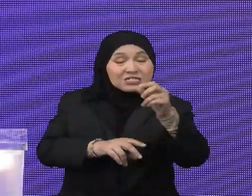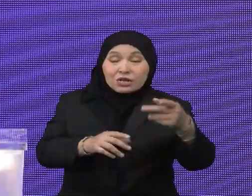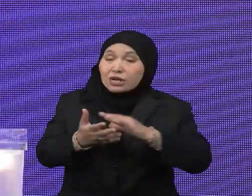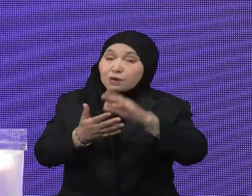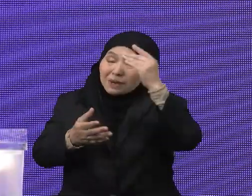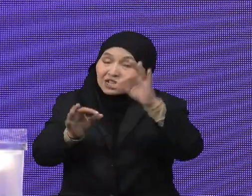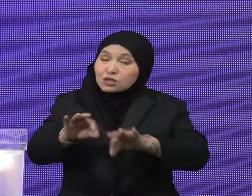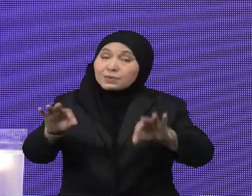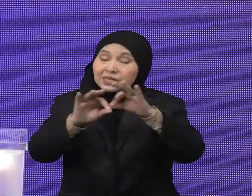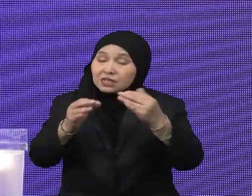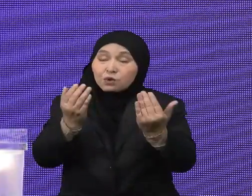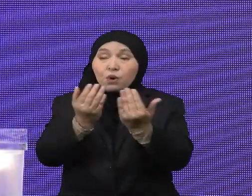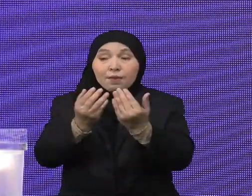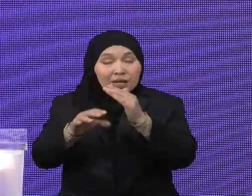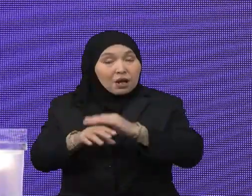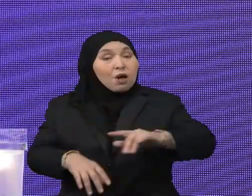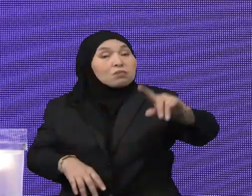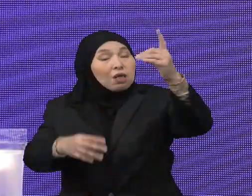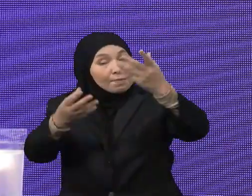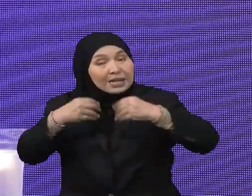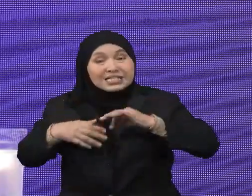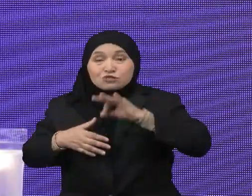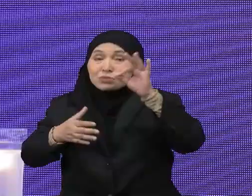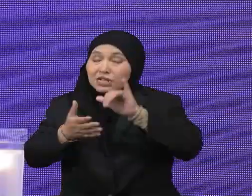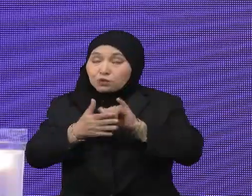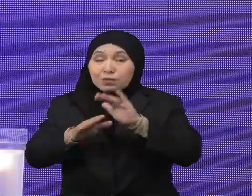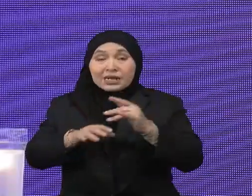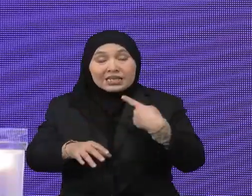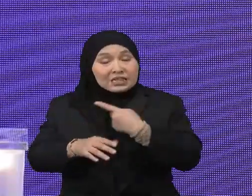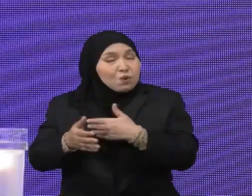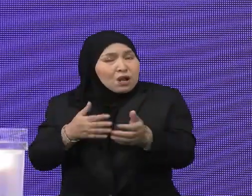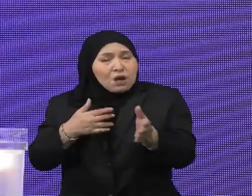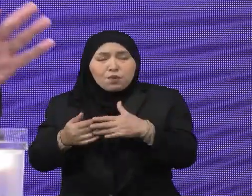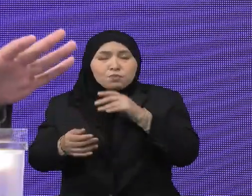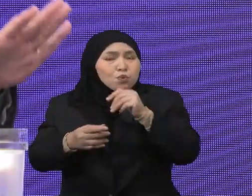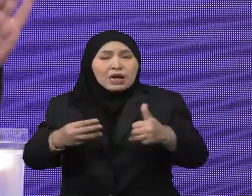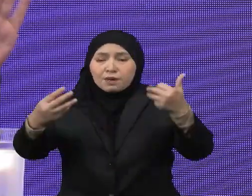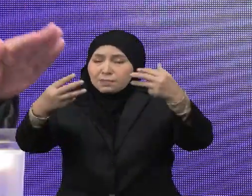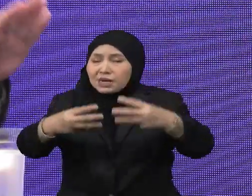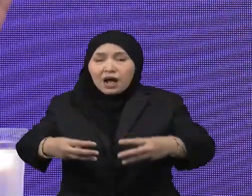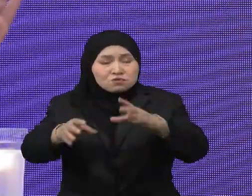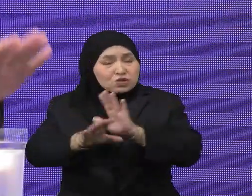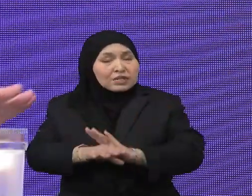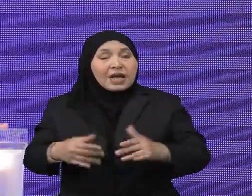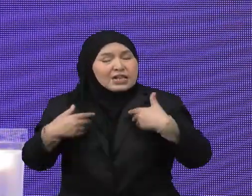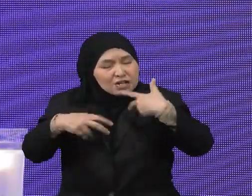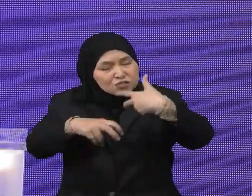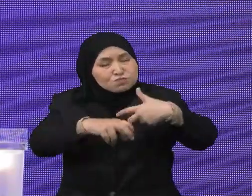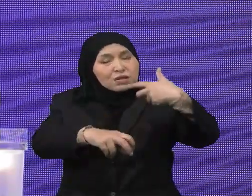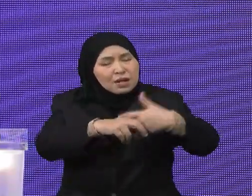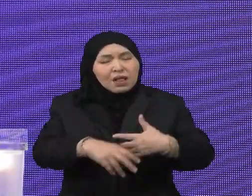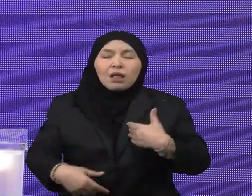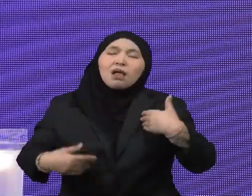yang kita doakan Allah memberikan semangat itu juga pada kita kalaupun tidak di medan perang dalam hidup kita adalah kepayahan-kepayahan Misalnya